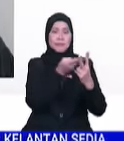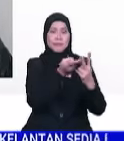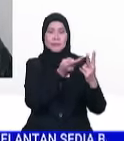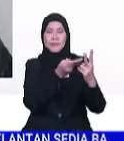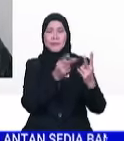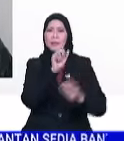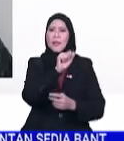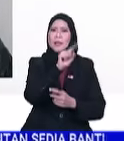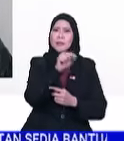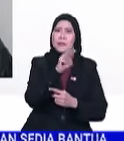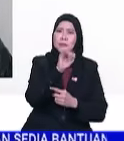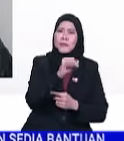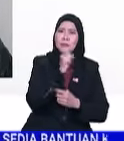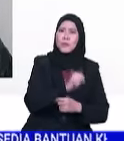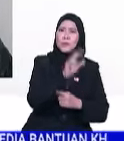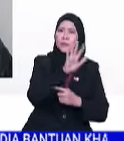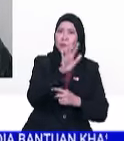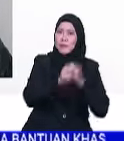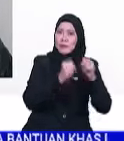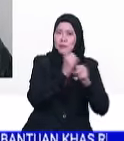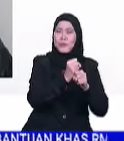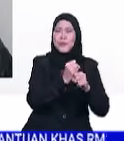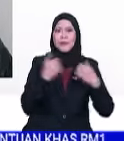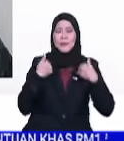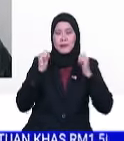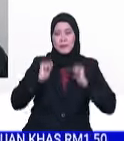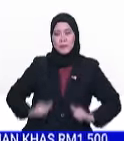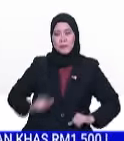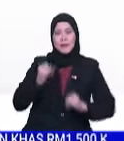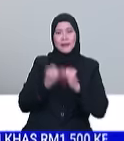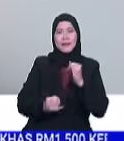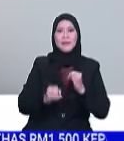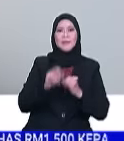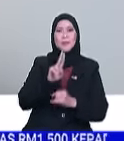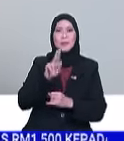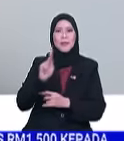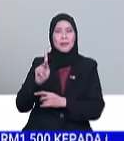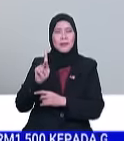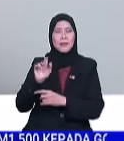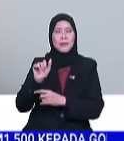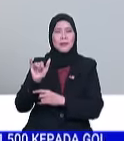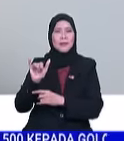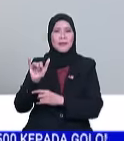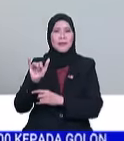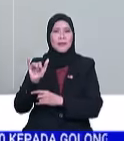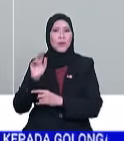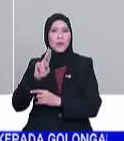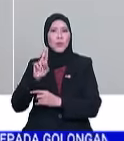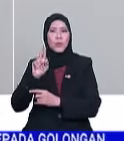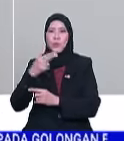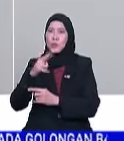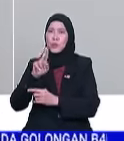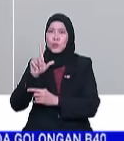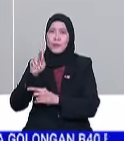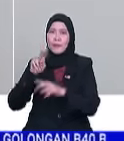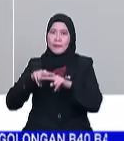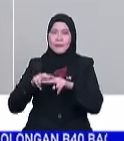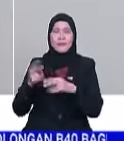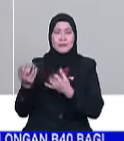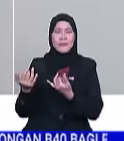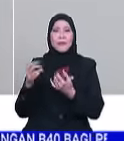memaklumkan Azmi, 55 tahun, mempunyai alamat terakhir di UK Bistari, Ulu Klang, Ampang. Sementara itu, Wong Wai